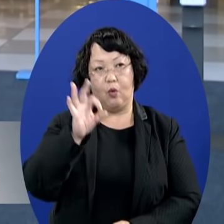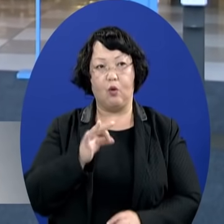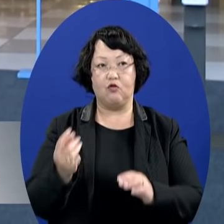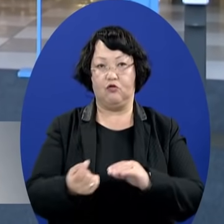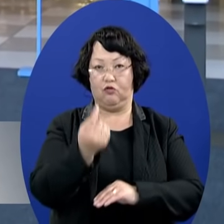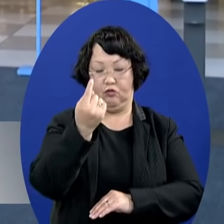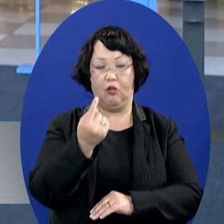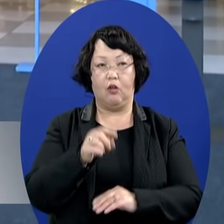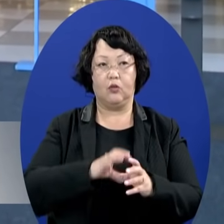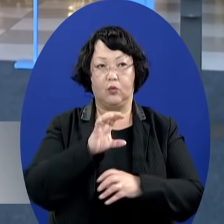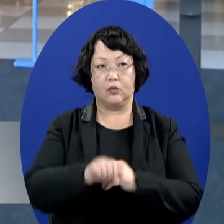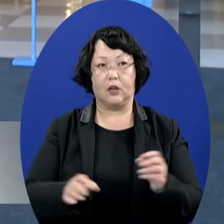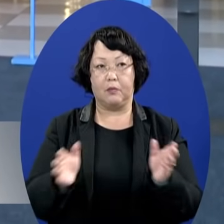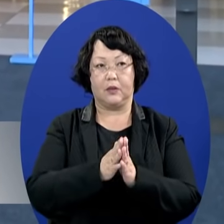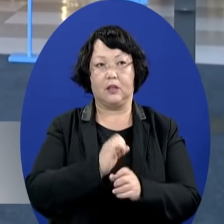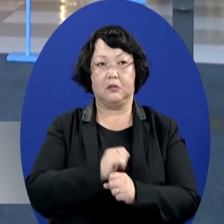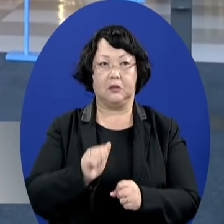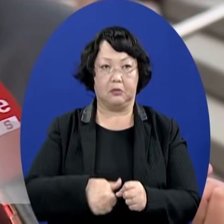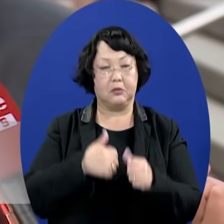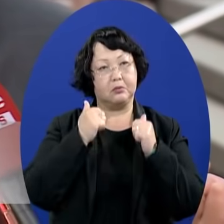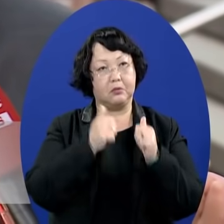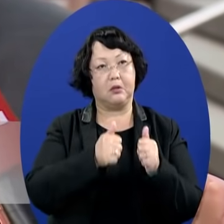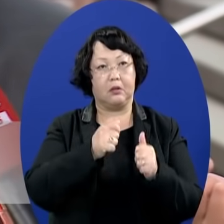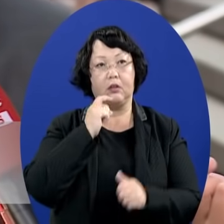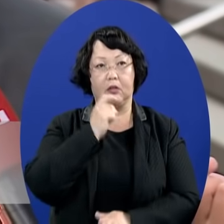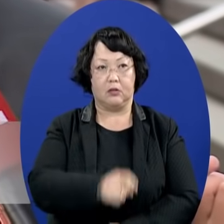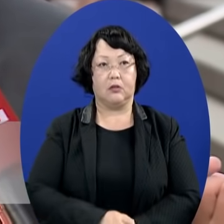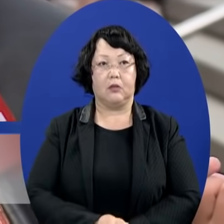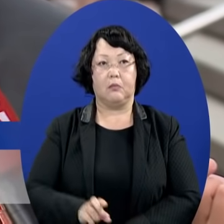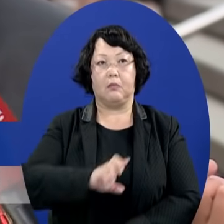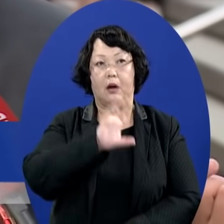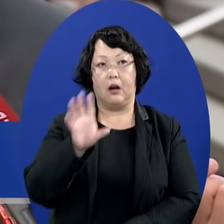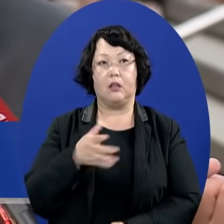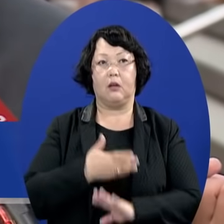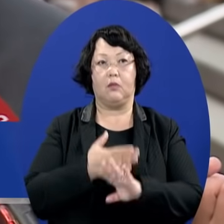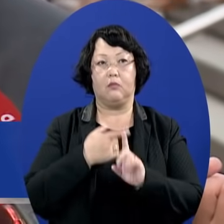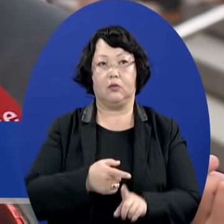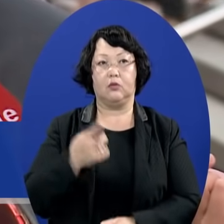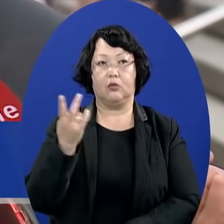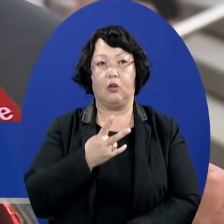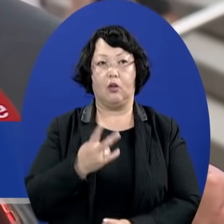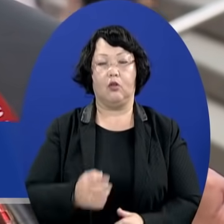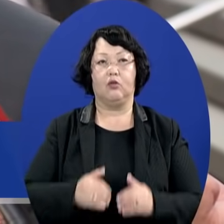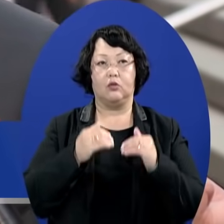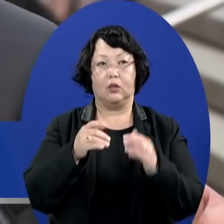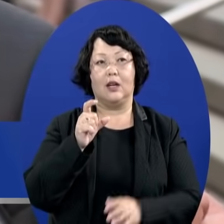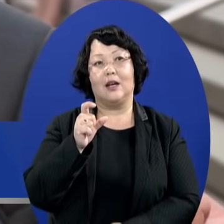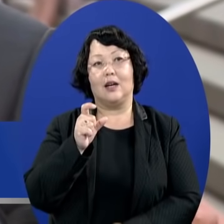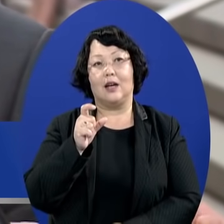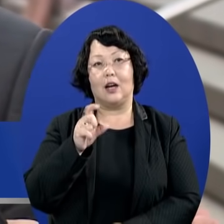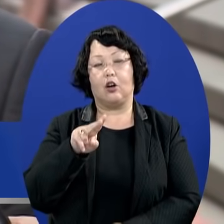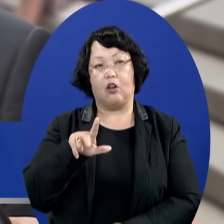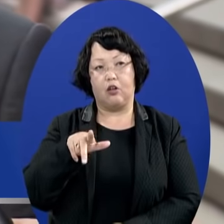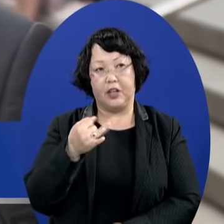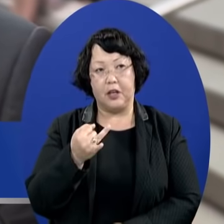нийгэмлэгтэй идэвхтэй хамтран ажиллаж байгааг сайшааллаа. Нэг ялангуяа энэ байгаль хамгаалалт чиглэл, ногоон хөгжил, экологийн энэ чиглэлээр бол